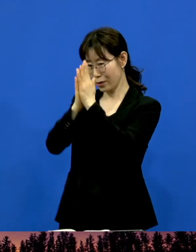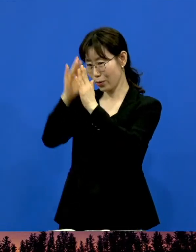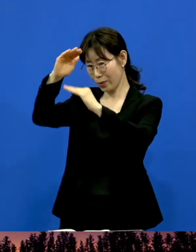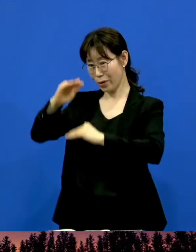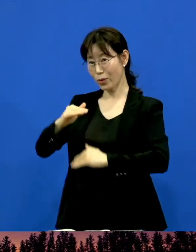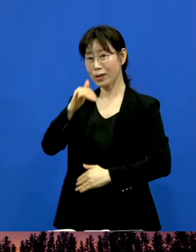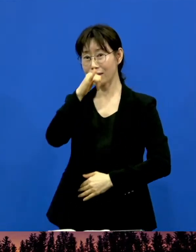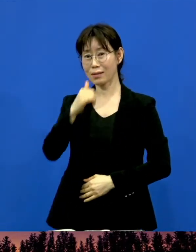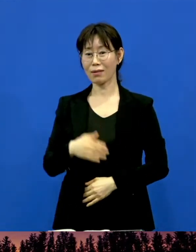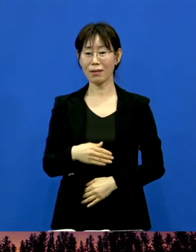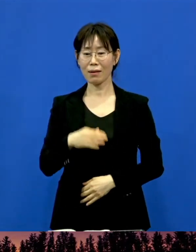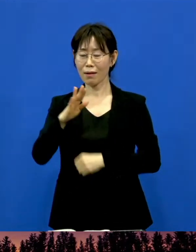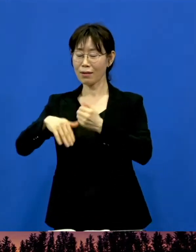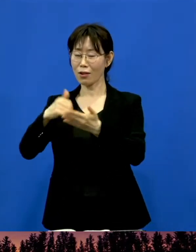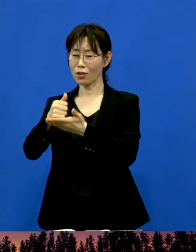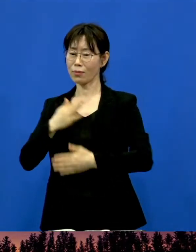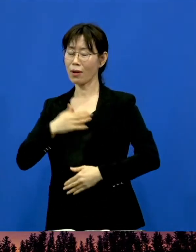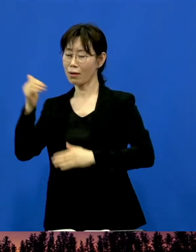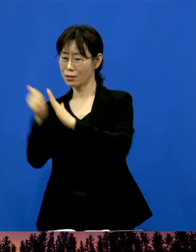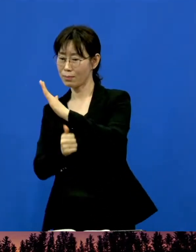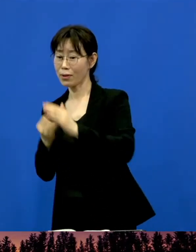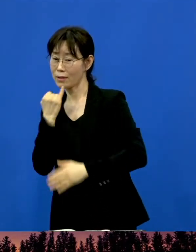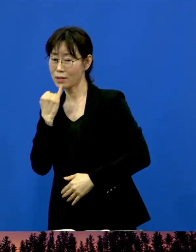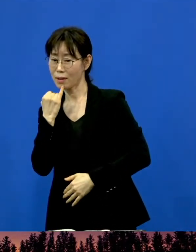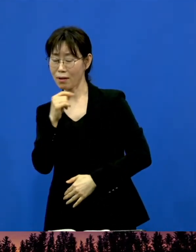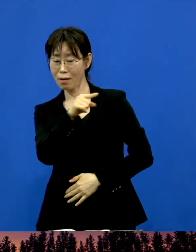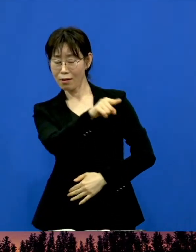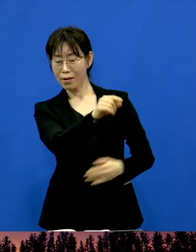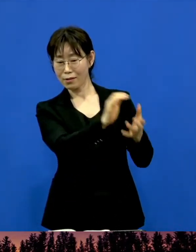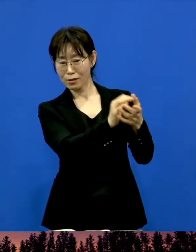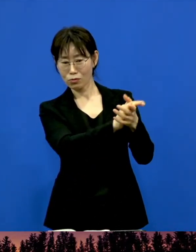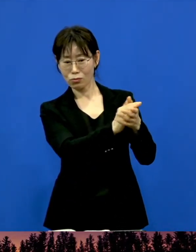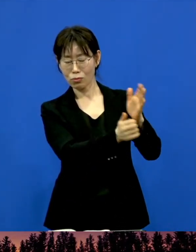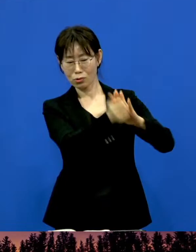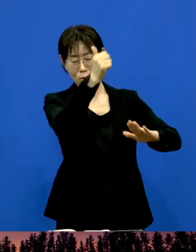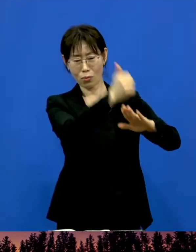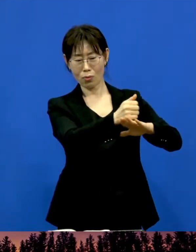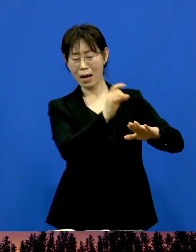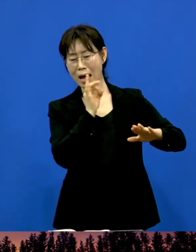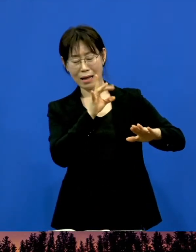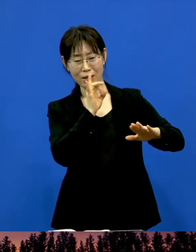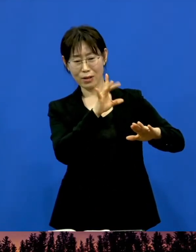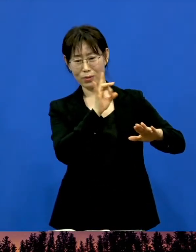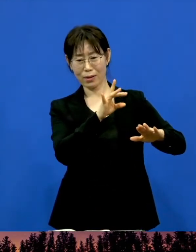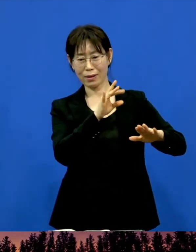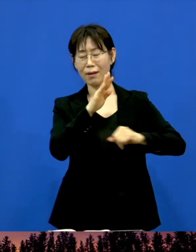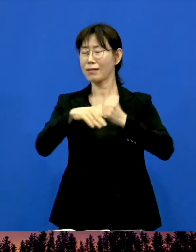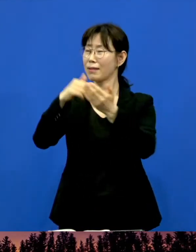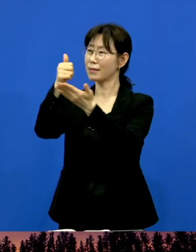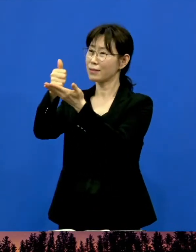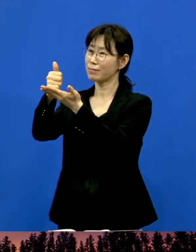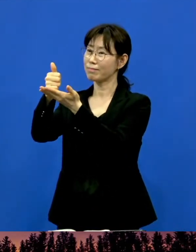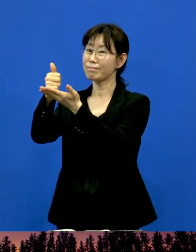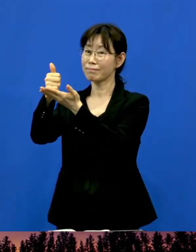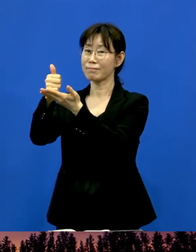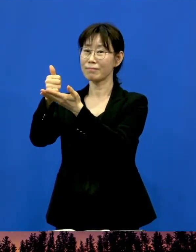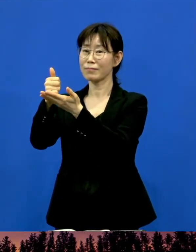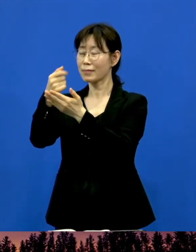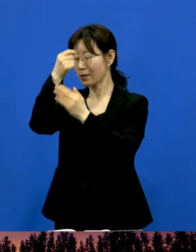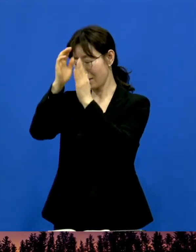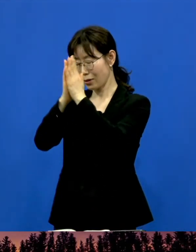하나님, 제가 실패하는 것은 받아들이겠어요. 그러나 제 친구가 성공하는 것은 도무지 받아들일 수가 없어요.